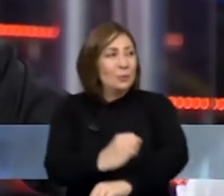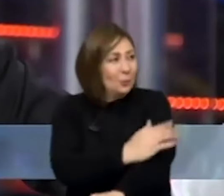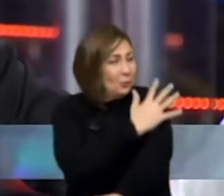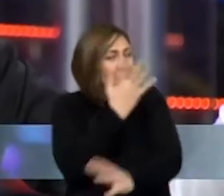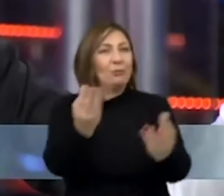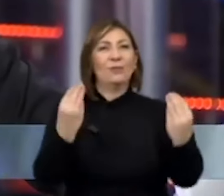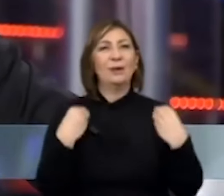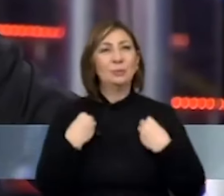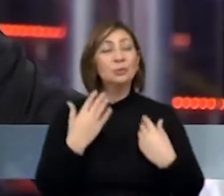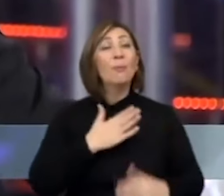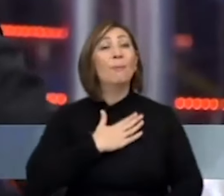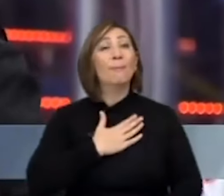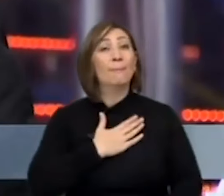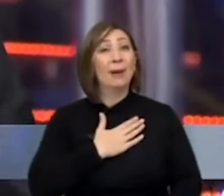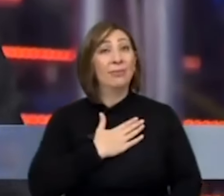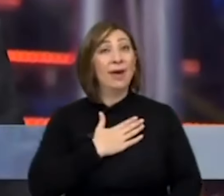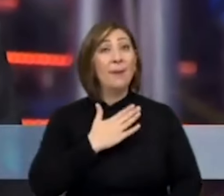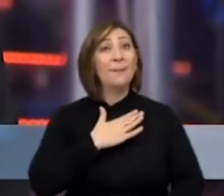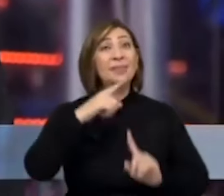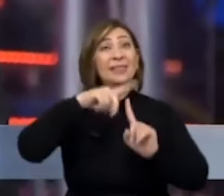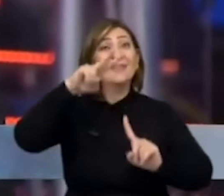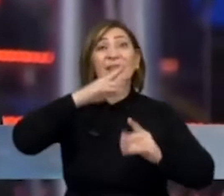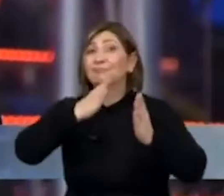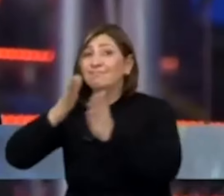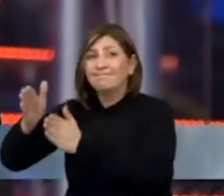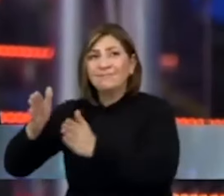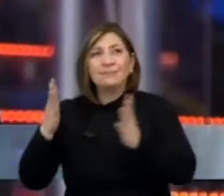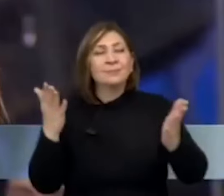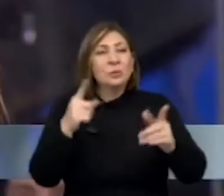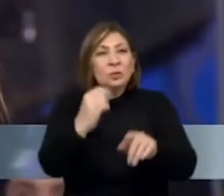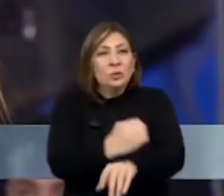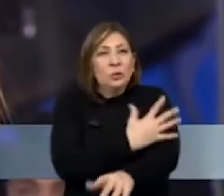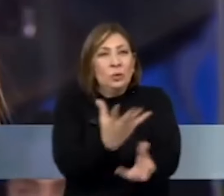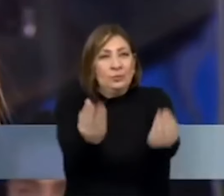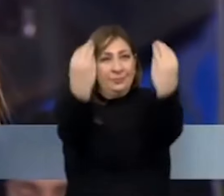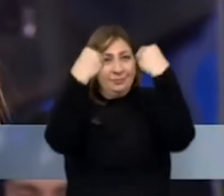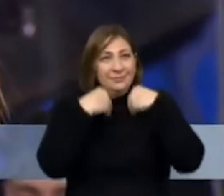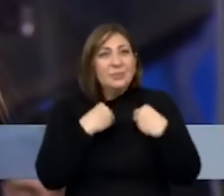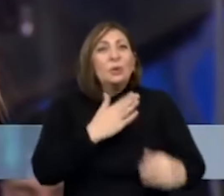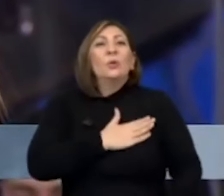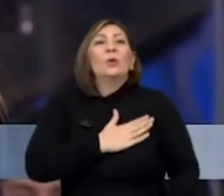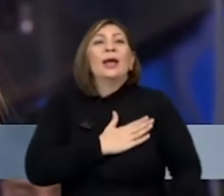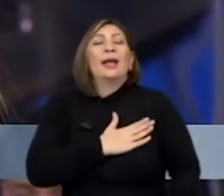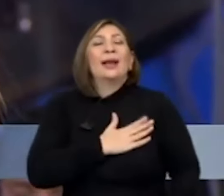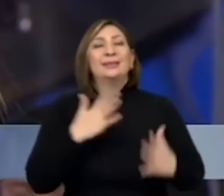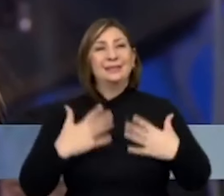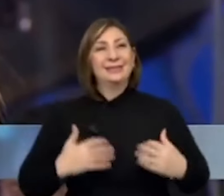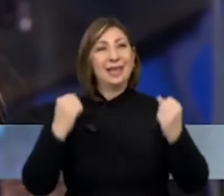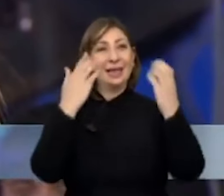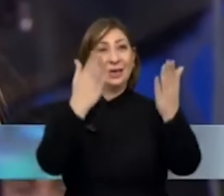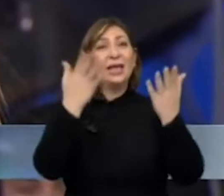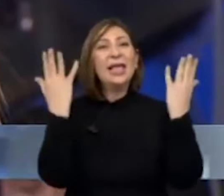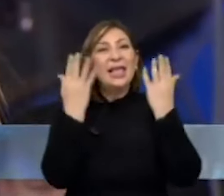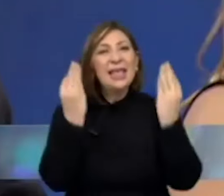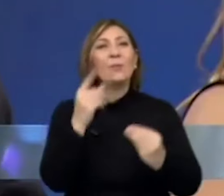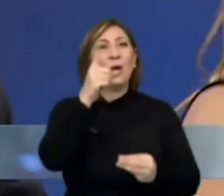lanse edebiliyorlar ki bana televizyonun ötesinden duyguyu aktarabiliyorlar. Yüreklerine sağlık. İyi ki